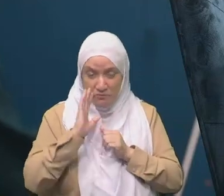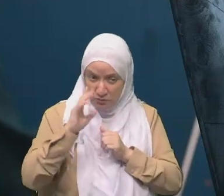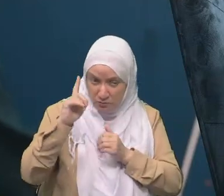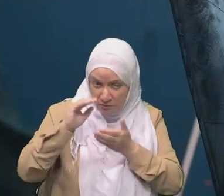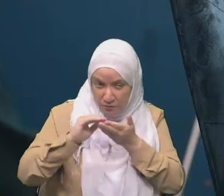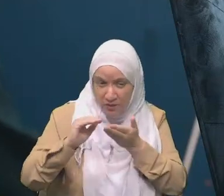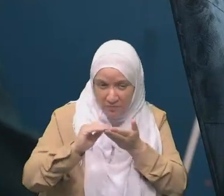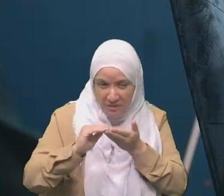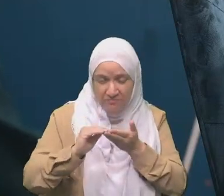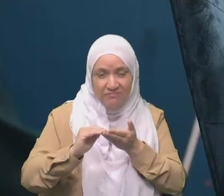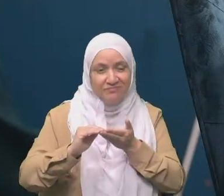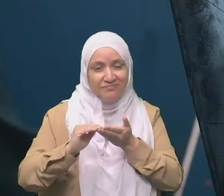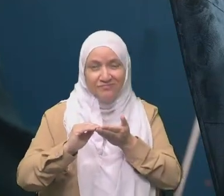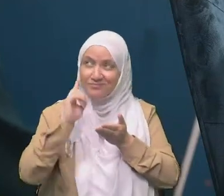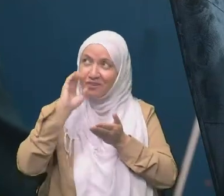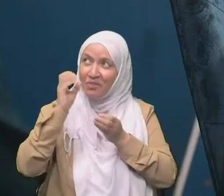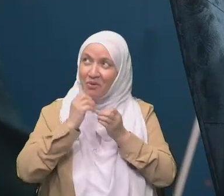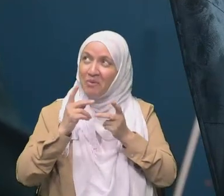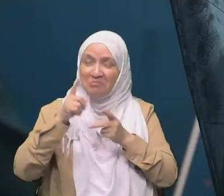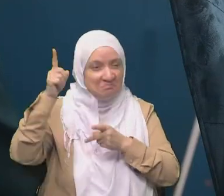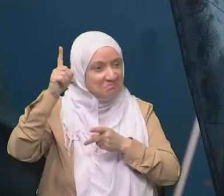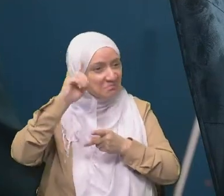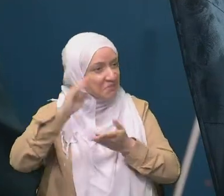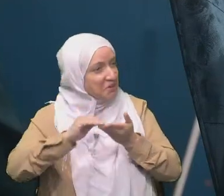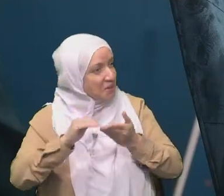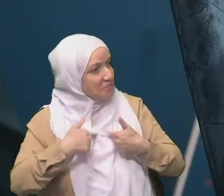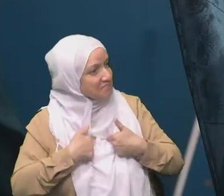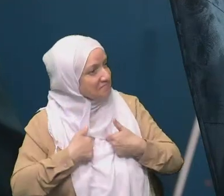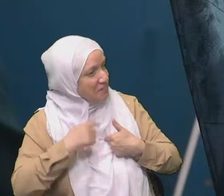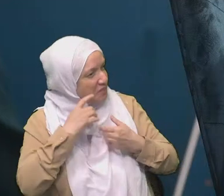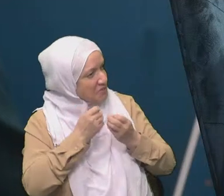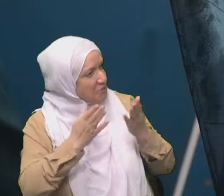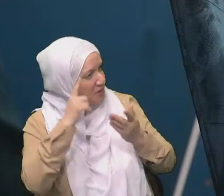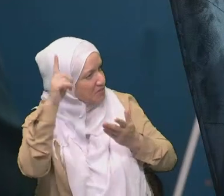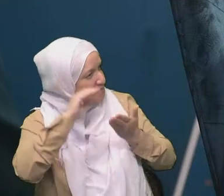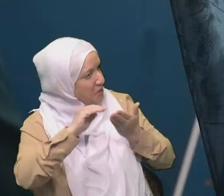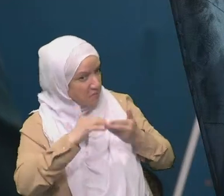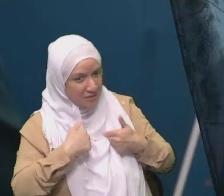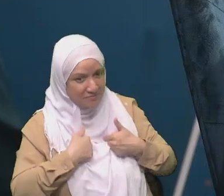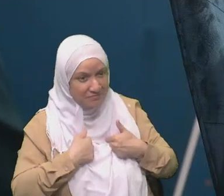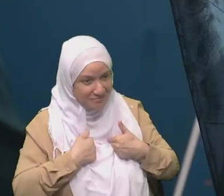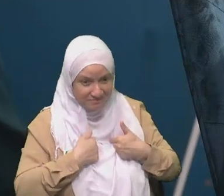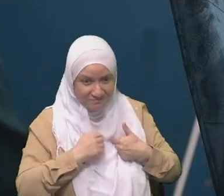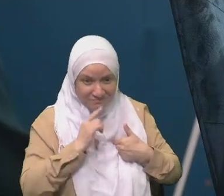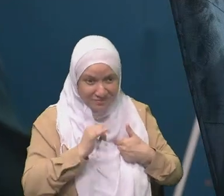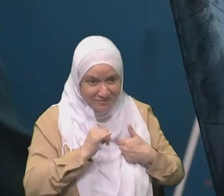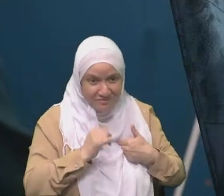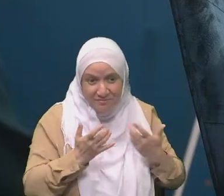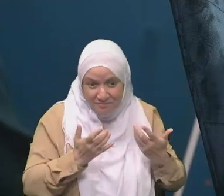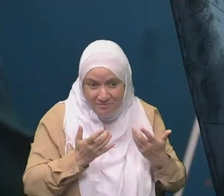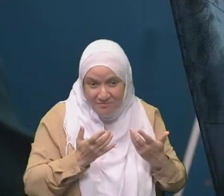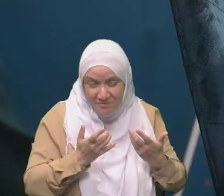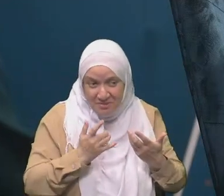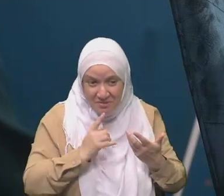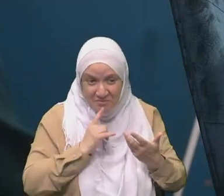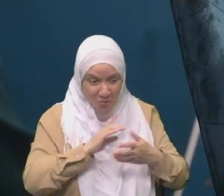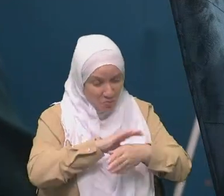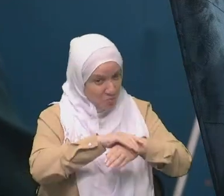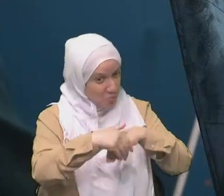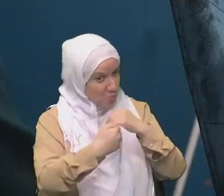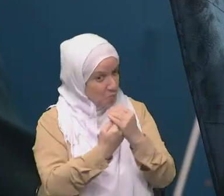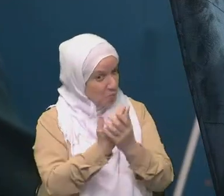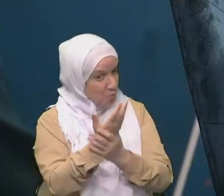قال وبالعلم تارة. And sometimes even with knowledge. Like some people, mashallah, they become mufti sab, you know, when they come to these